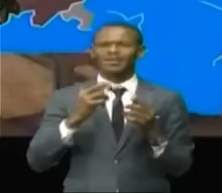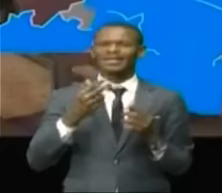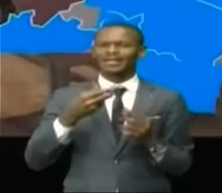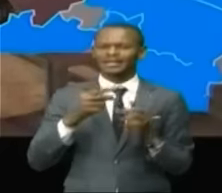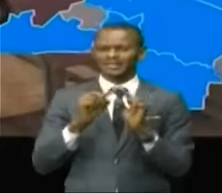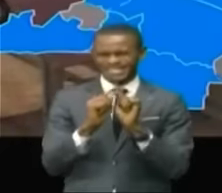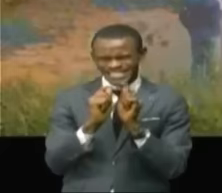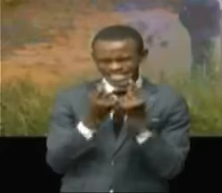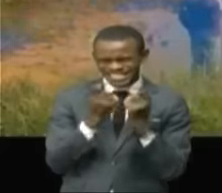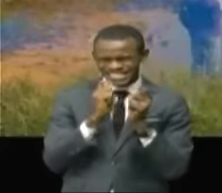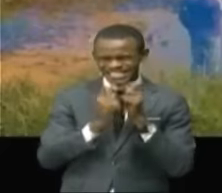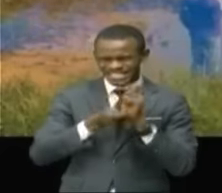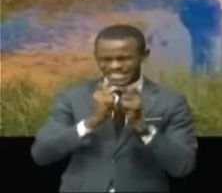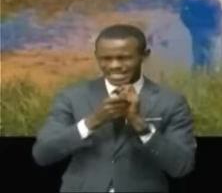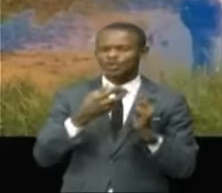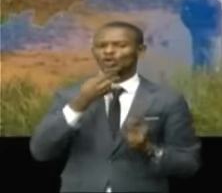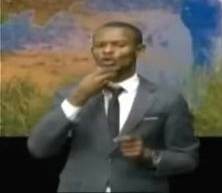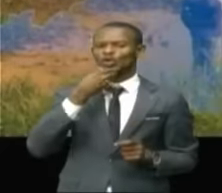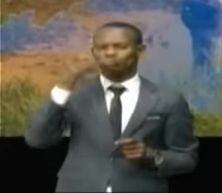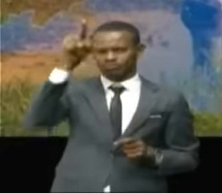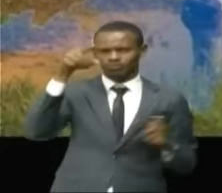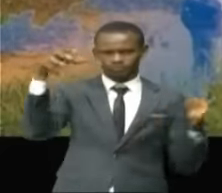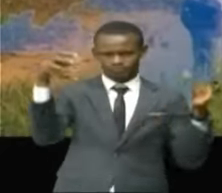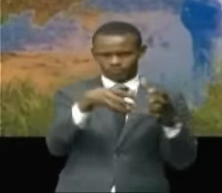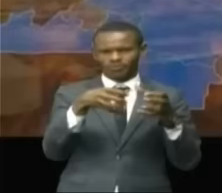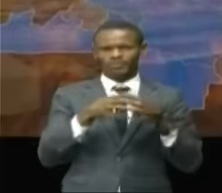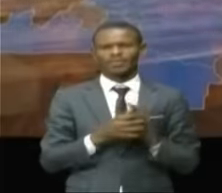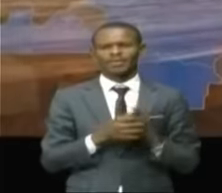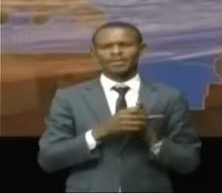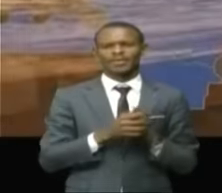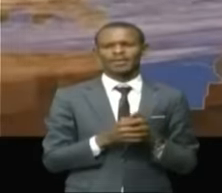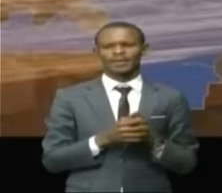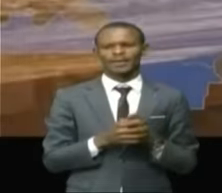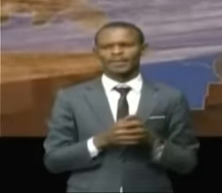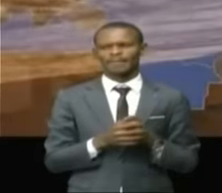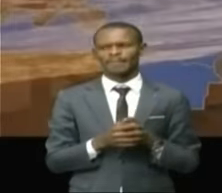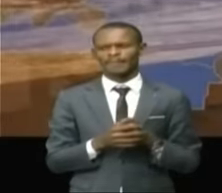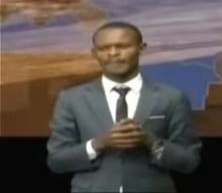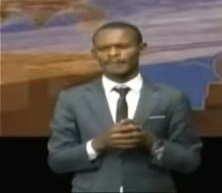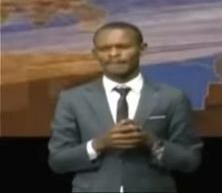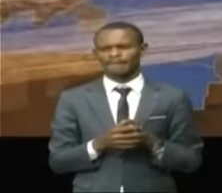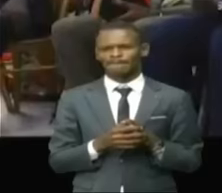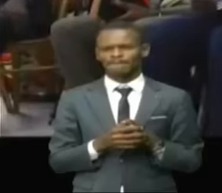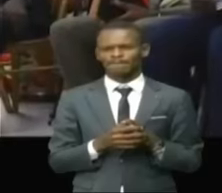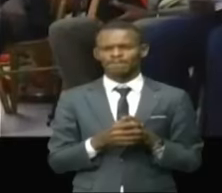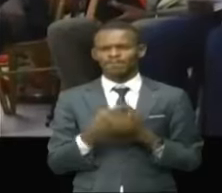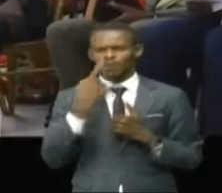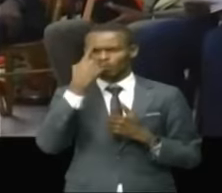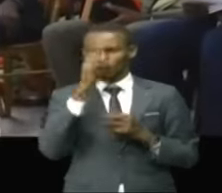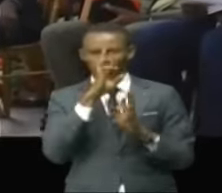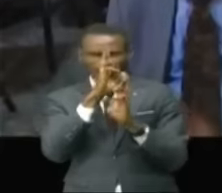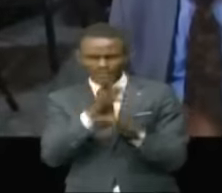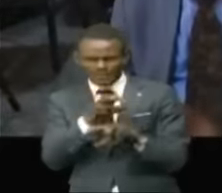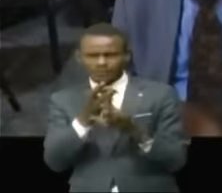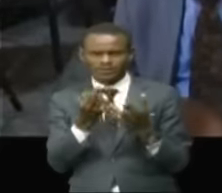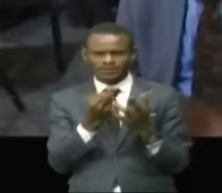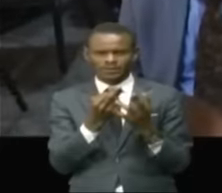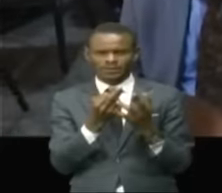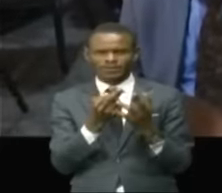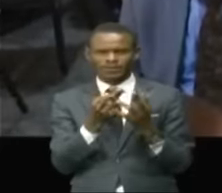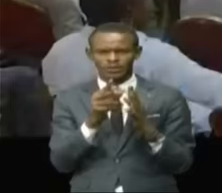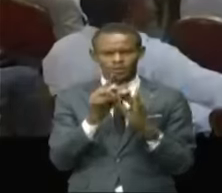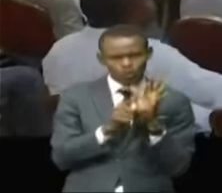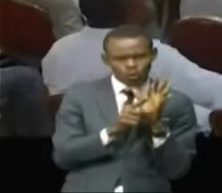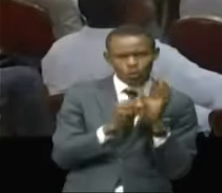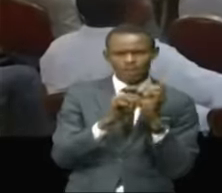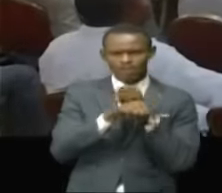RDC passe également par la connaissance, la maîtrise, la mise en pratique et le strict respect de nos us et coutumes. Voilà qui justifie la tenue de cette